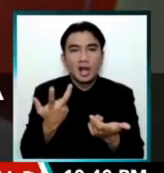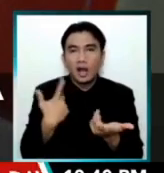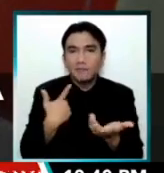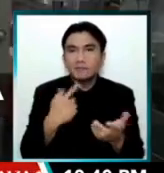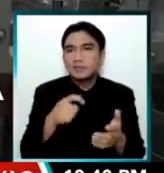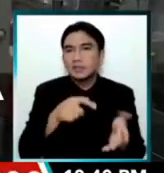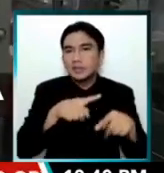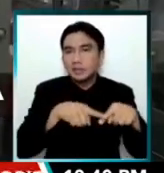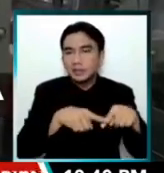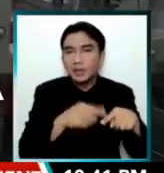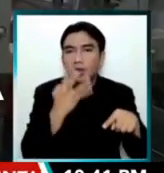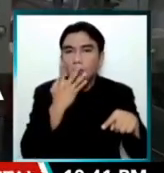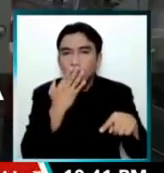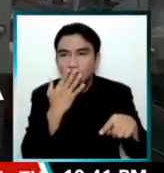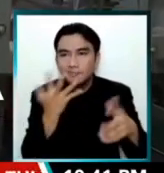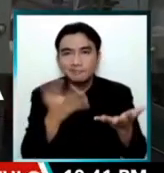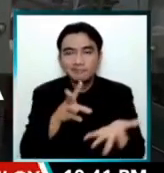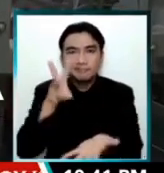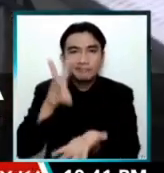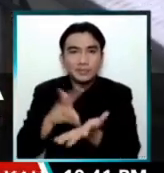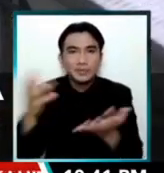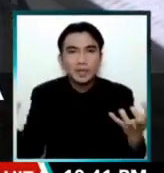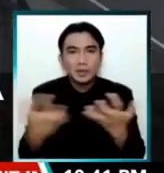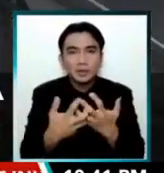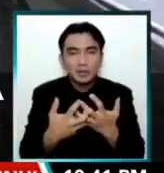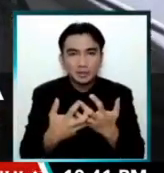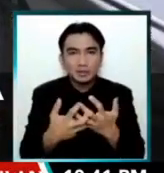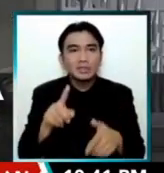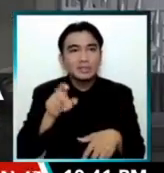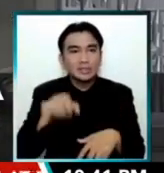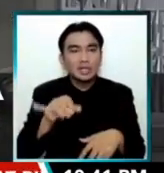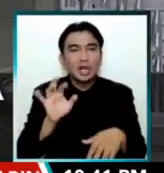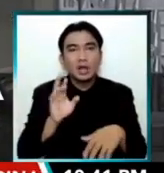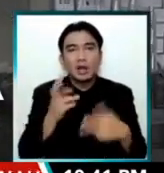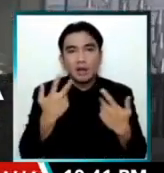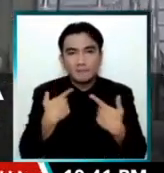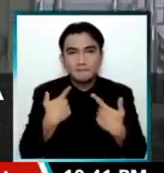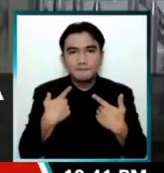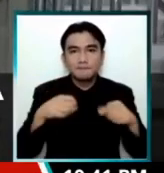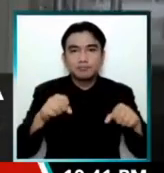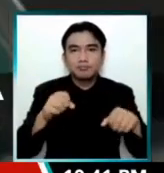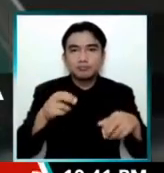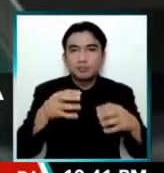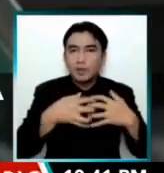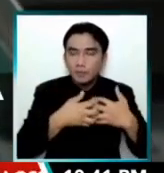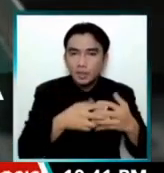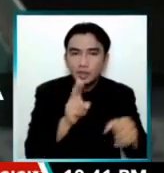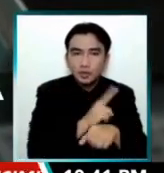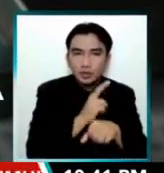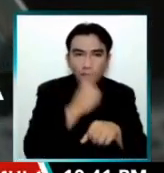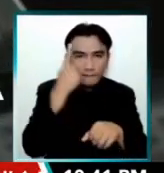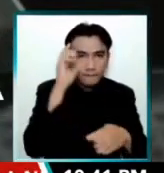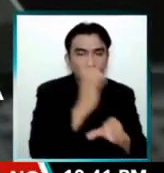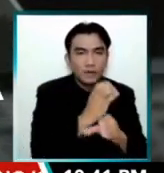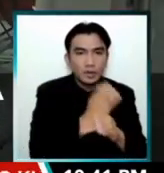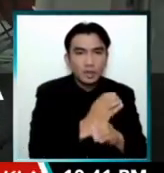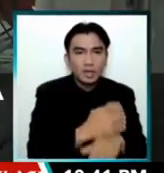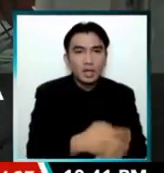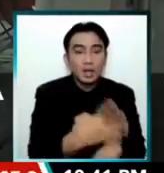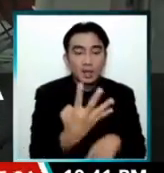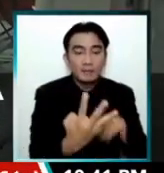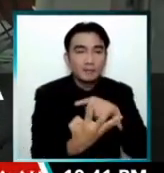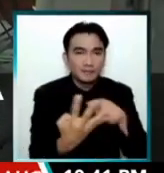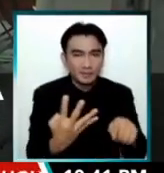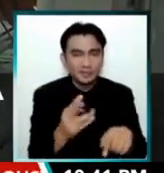nakalaan. Ang isa pang robot para naman sa mga four-wheel vehicle tulad ng mga kotse. Apat na ang numero sa plaka. Mga